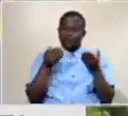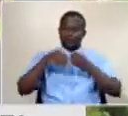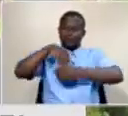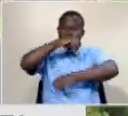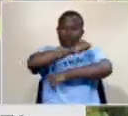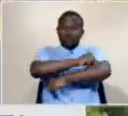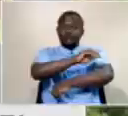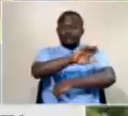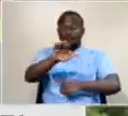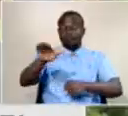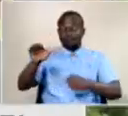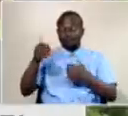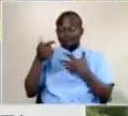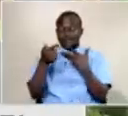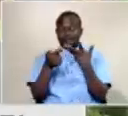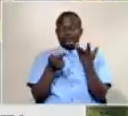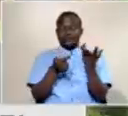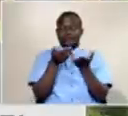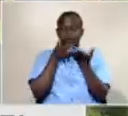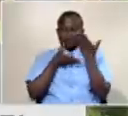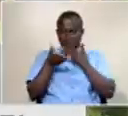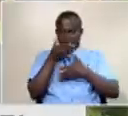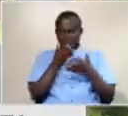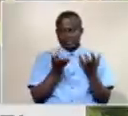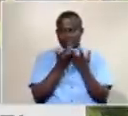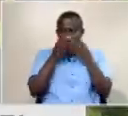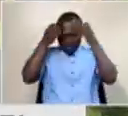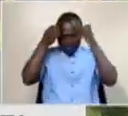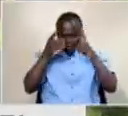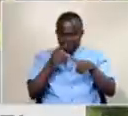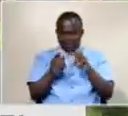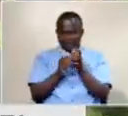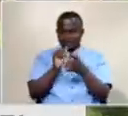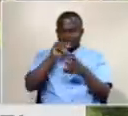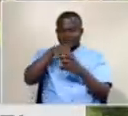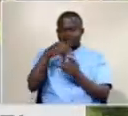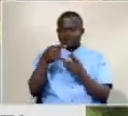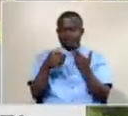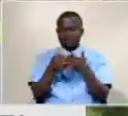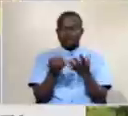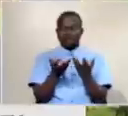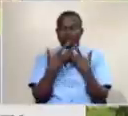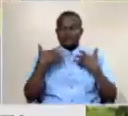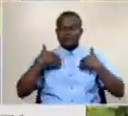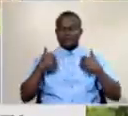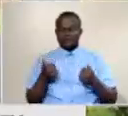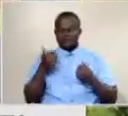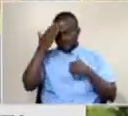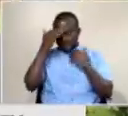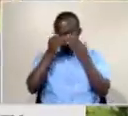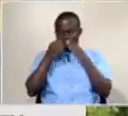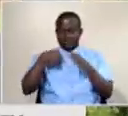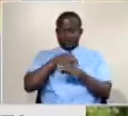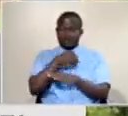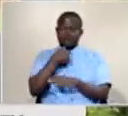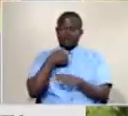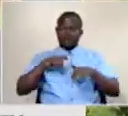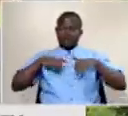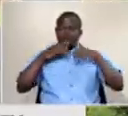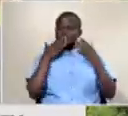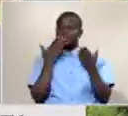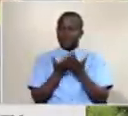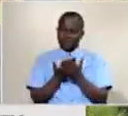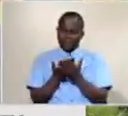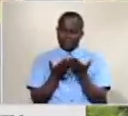ishuri. Nibyo ngibyo twagiye tuganiraho bijyanye n'uburezi, ariko twanashyizemo n'ibintu bijyanye n'ubuzima kugira ngo bagire ubuzima